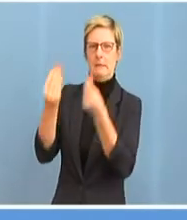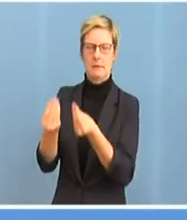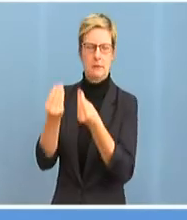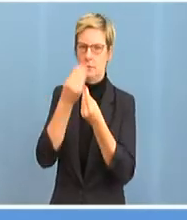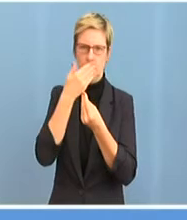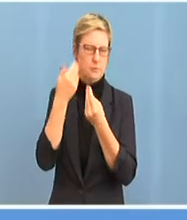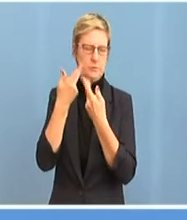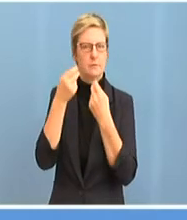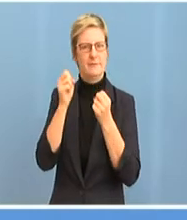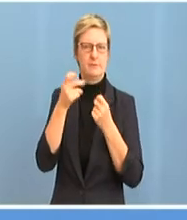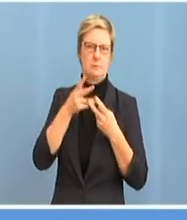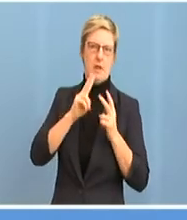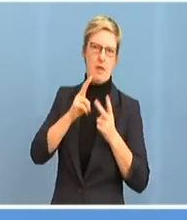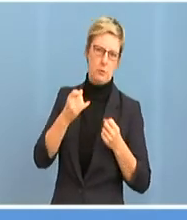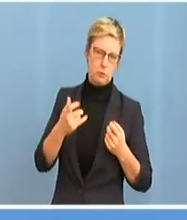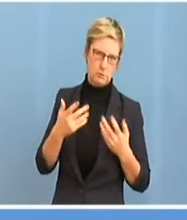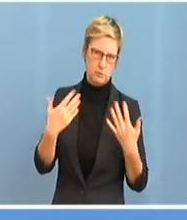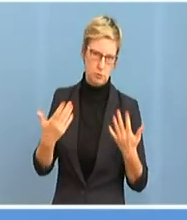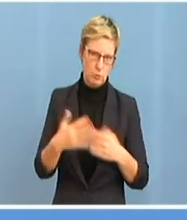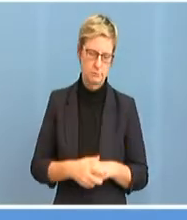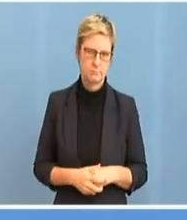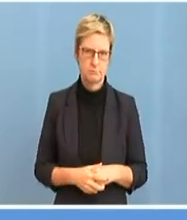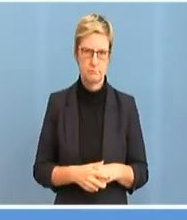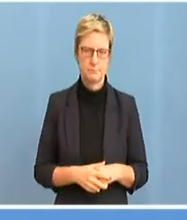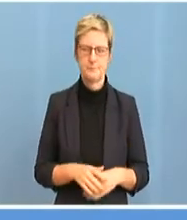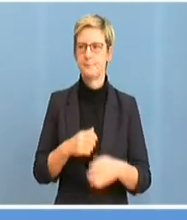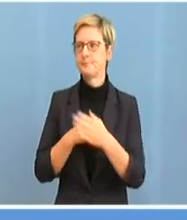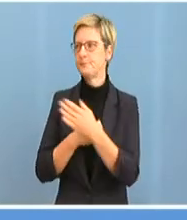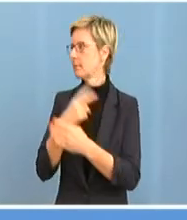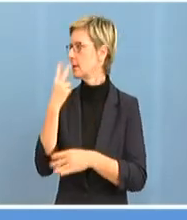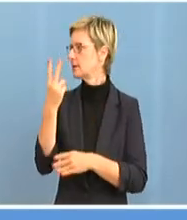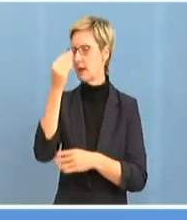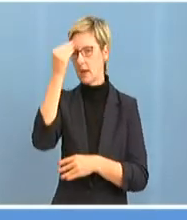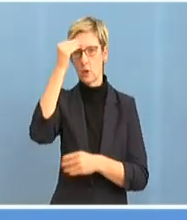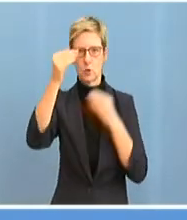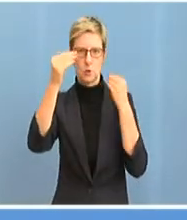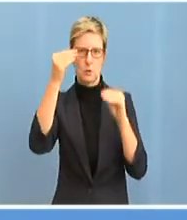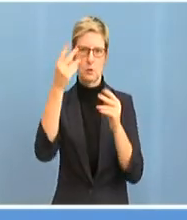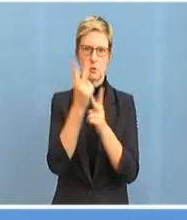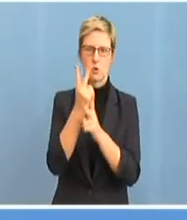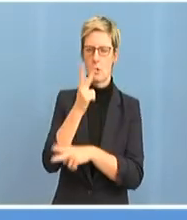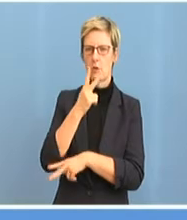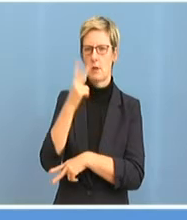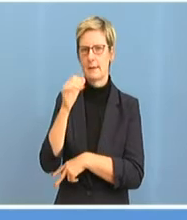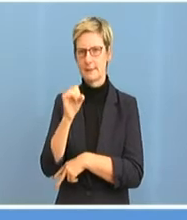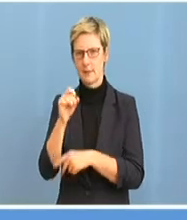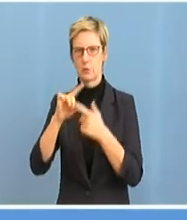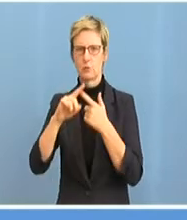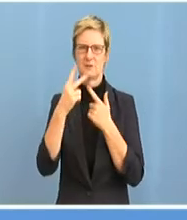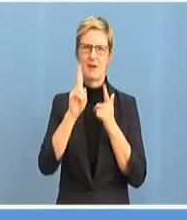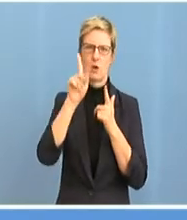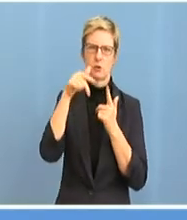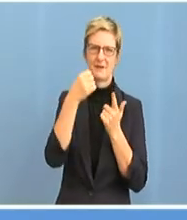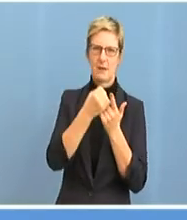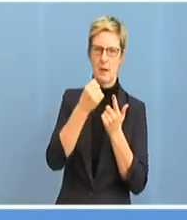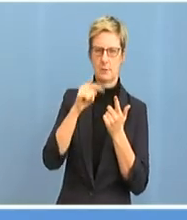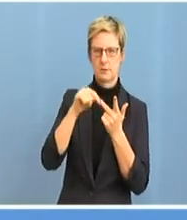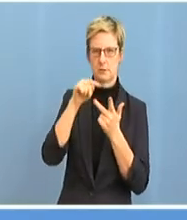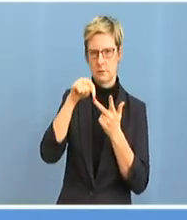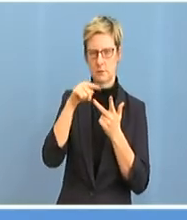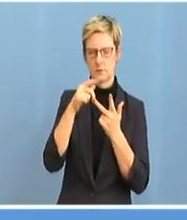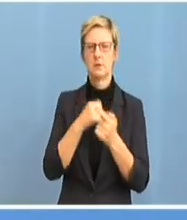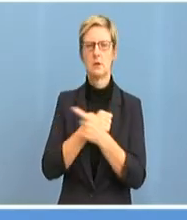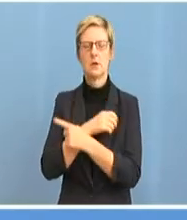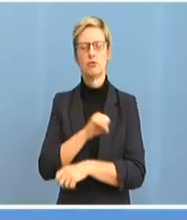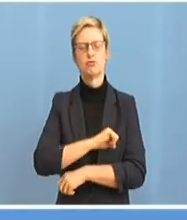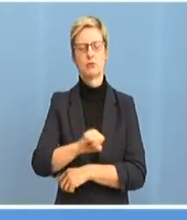haben wir jetzt hier noch zwei Ankündigungen beziehungsweise von Herrn Seibert und drei von dem Auswärtigen Amt, bitte. Bei mir geht es